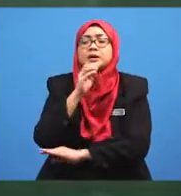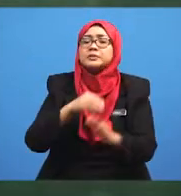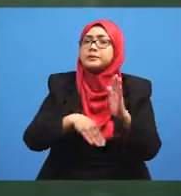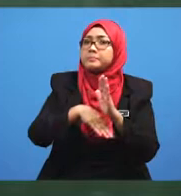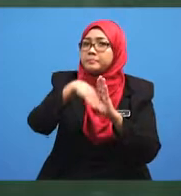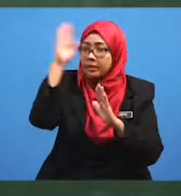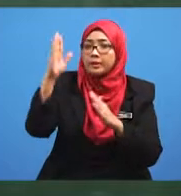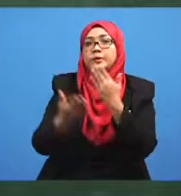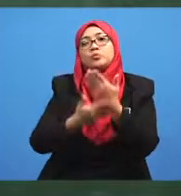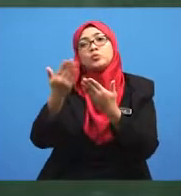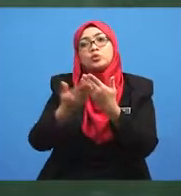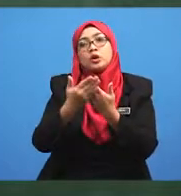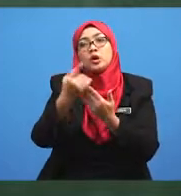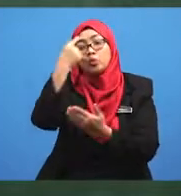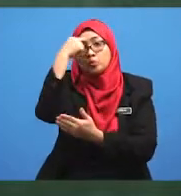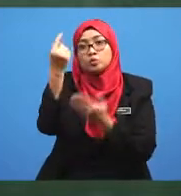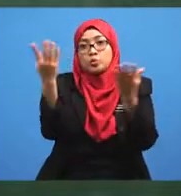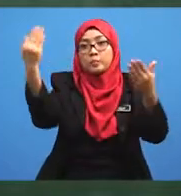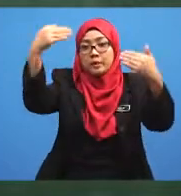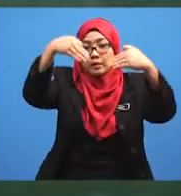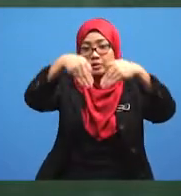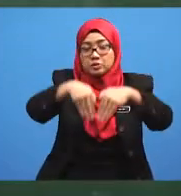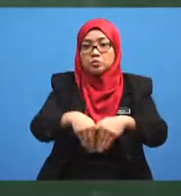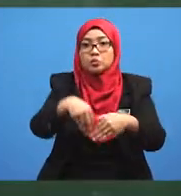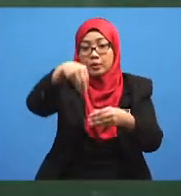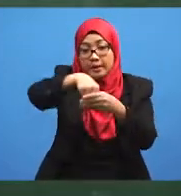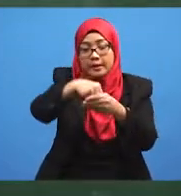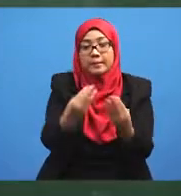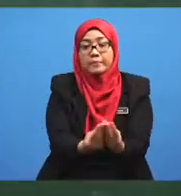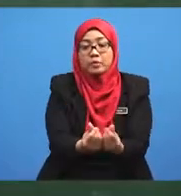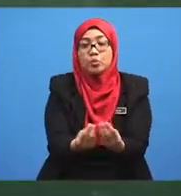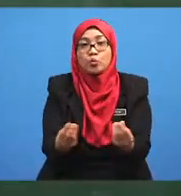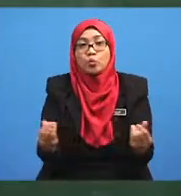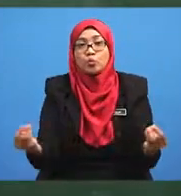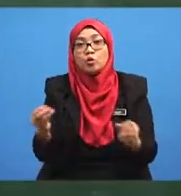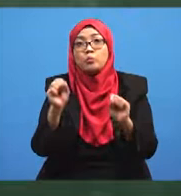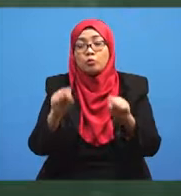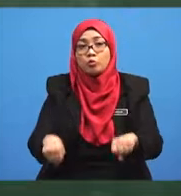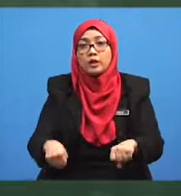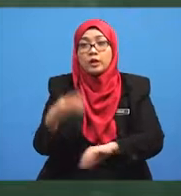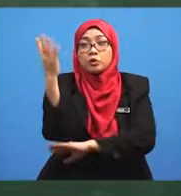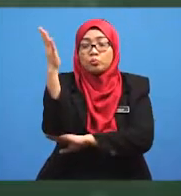mudah diserap di dalam tanah dan dapat diserap oleh tumbuhan.